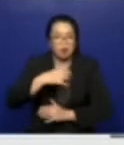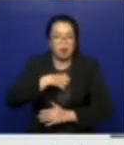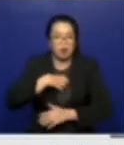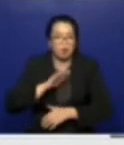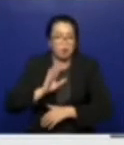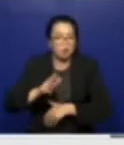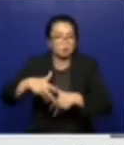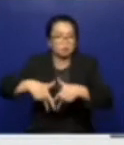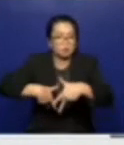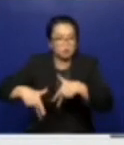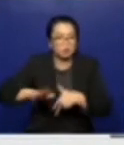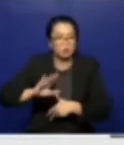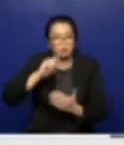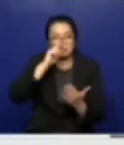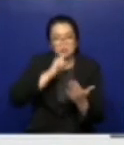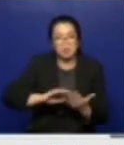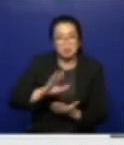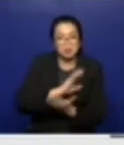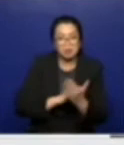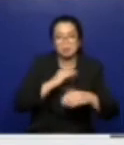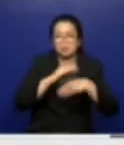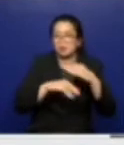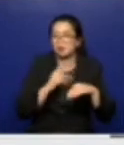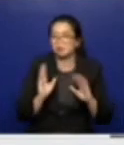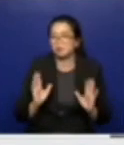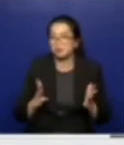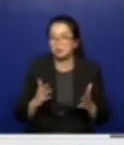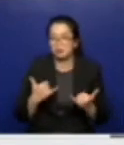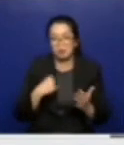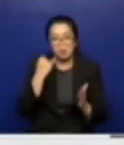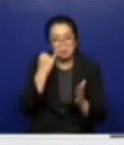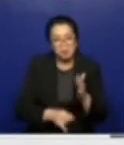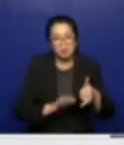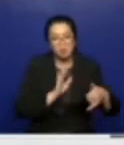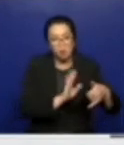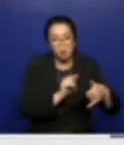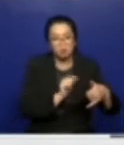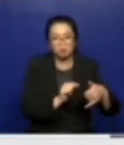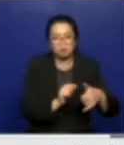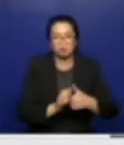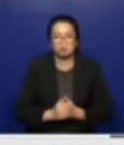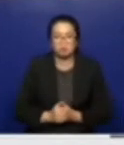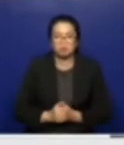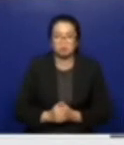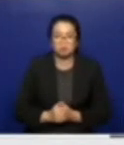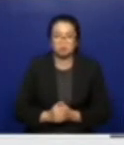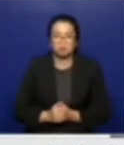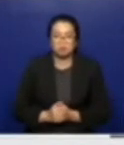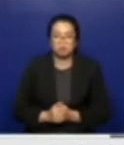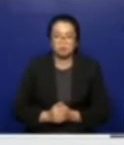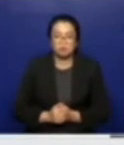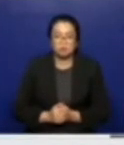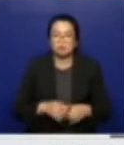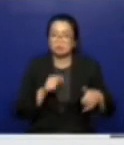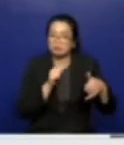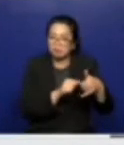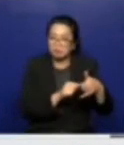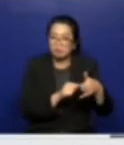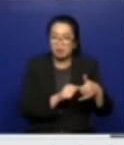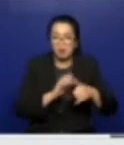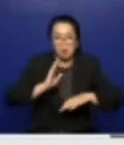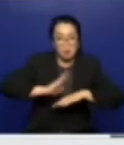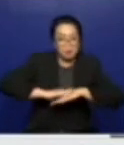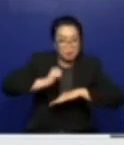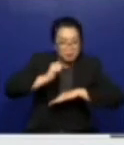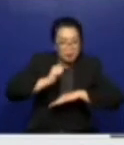ของประเทศเพราะฉะนั้นผมมองว่าความผิดของท่านนะครับไม่ใช่ว่าท่านเป็นคนที่ไม่มีความสาม